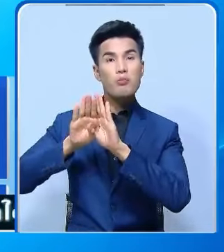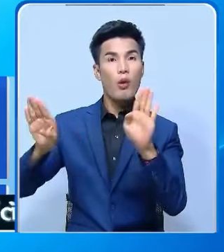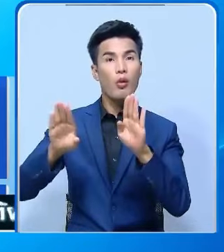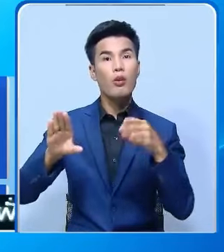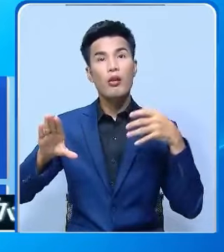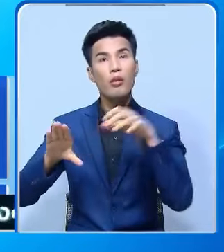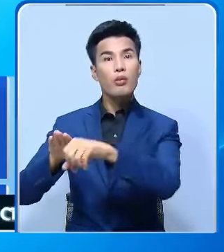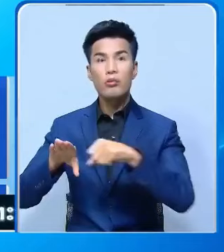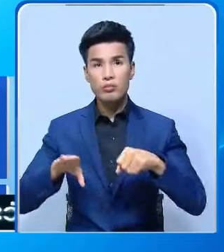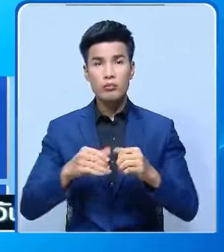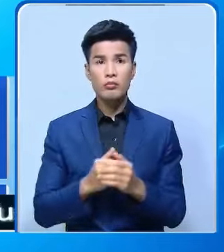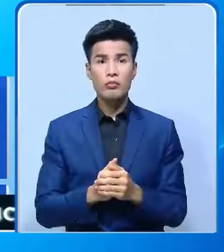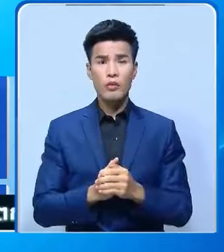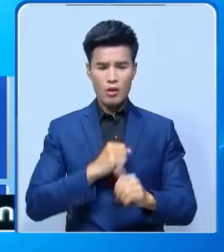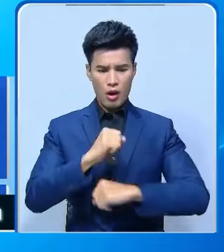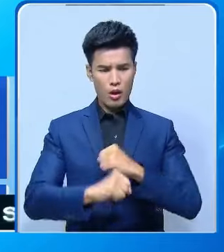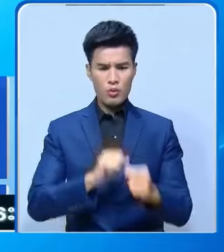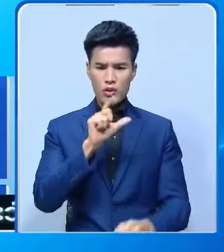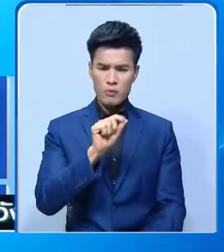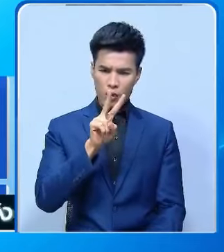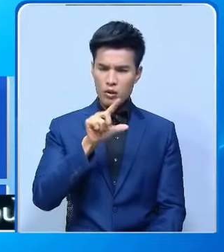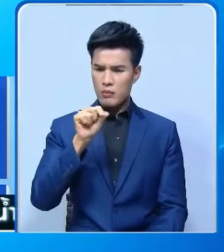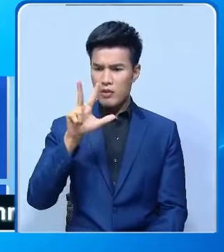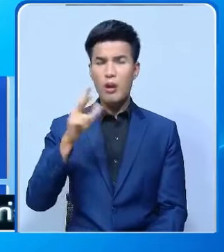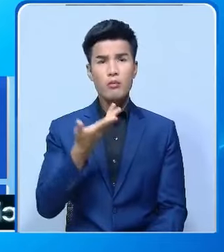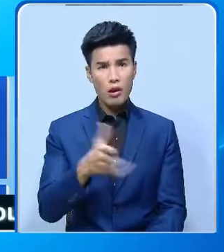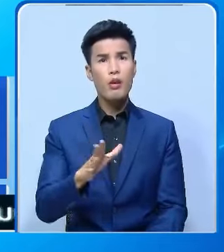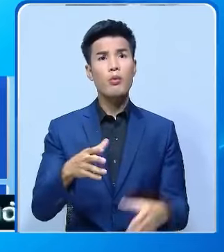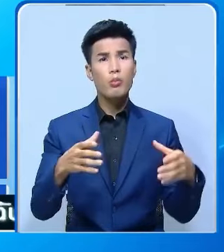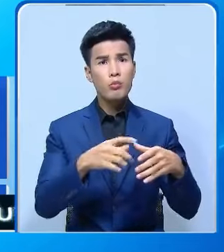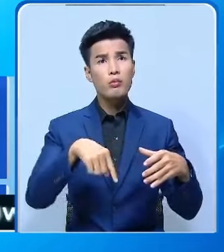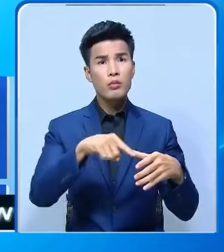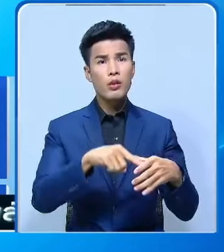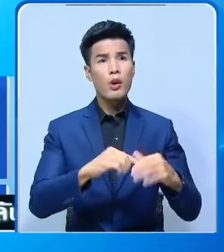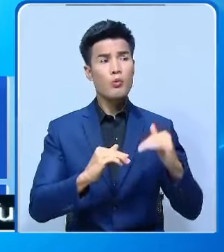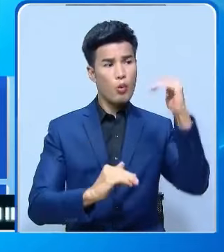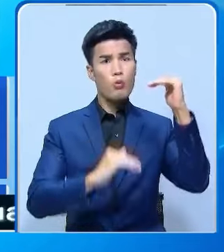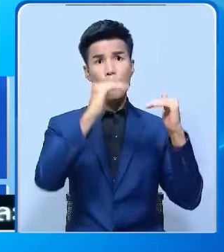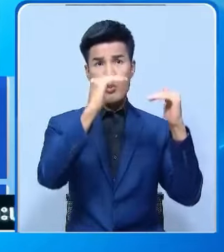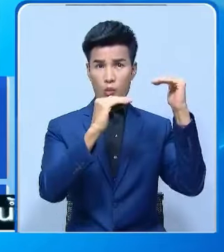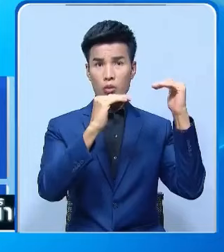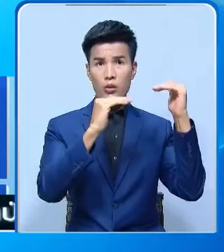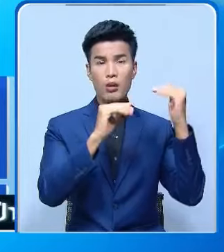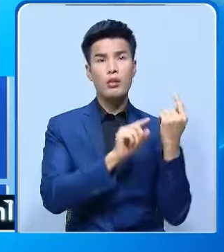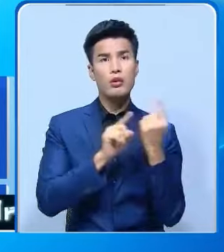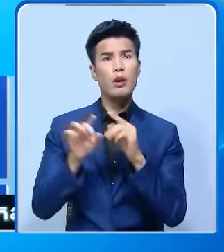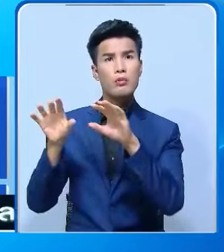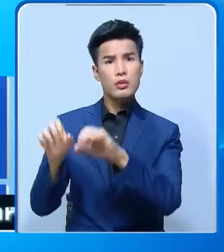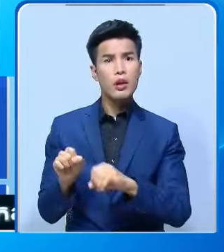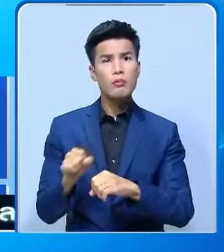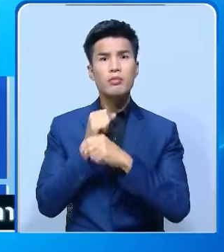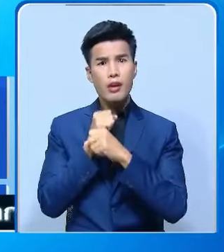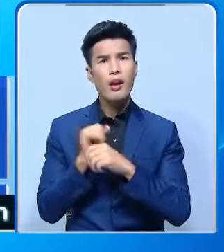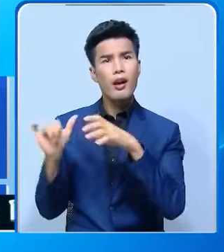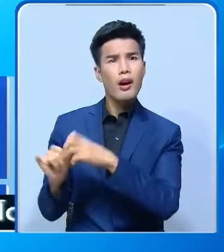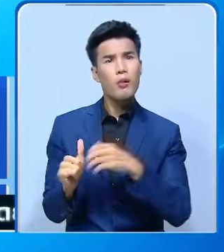แล้วนะอายุอานามปาไป 22จะ 23ปีกันทั้งกลุ่มเนี่ยต้องบอกว่าเป็นผู้ใหญ่ได้แล้วนะยังตามไปลากเออกมากระทืบ